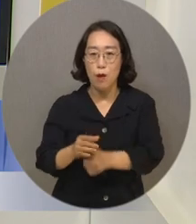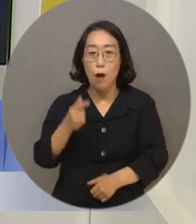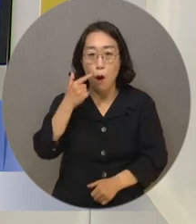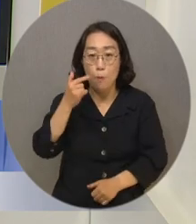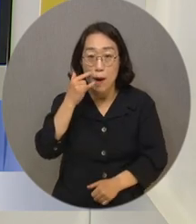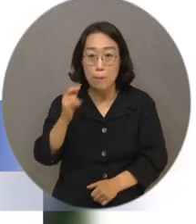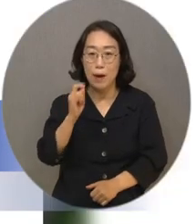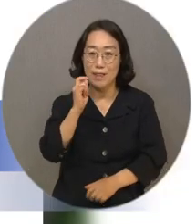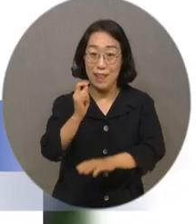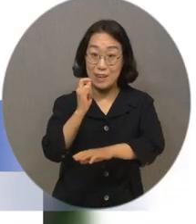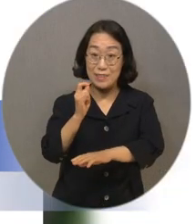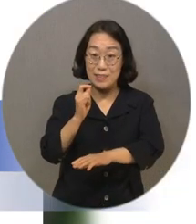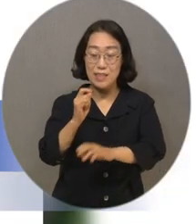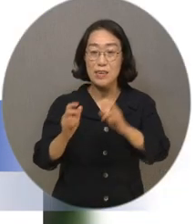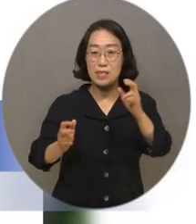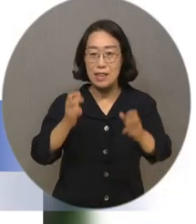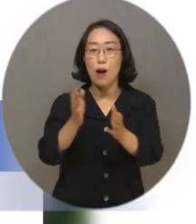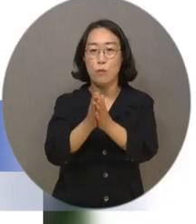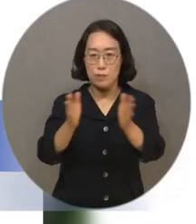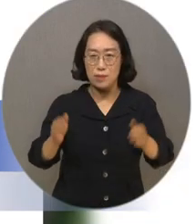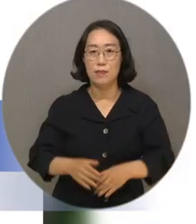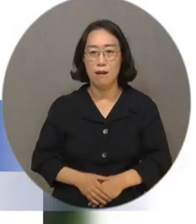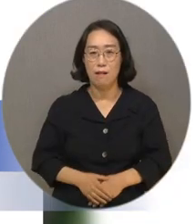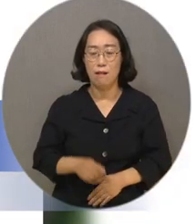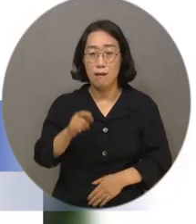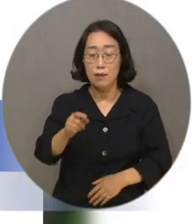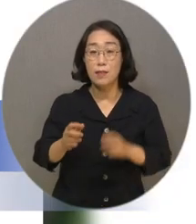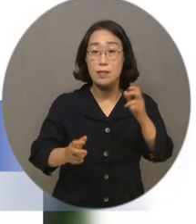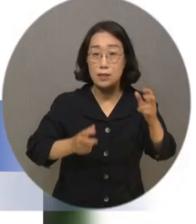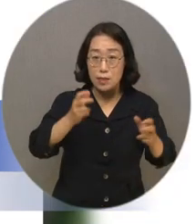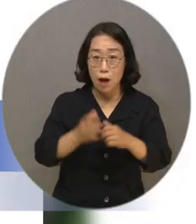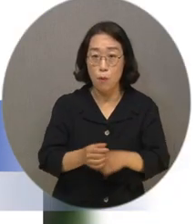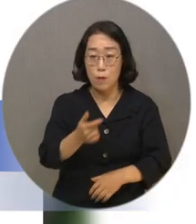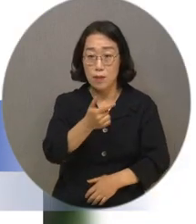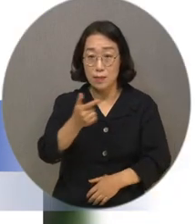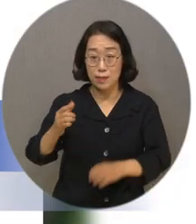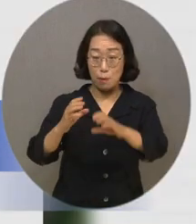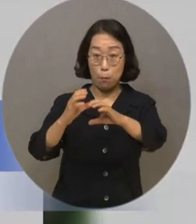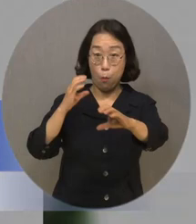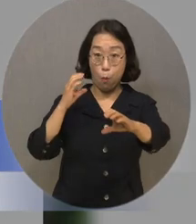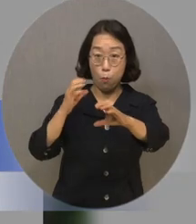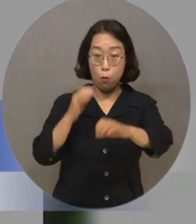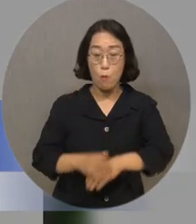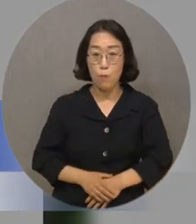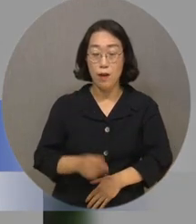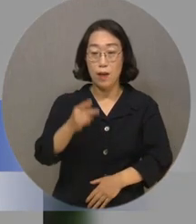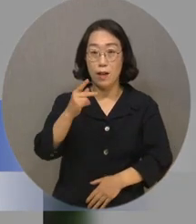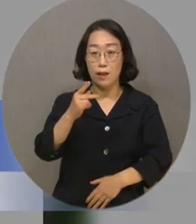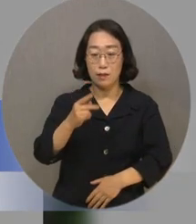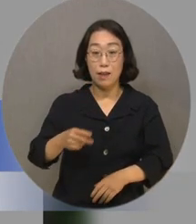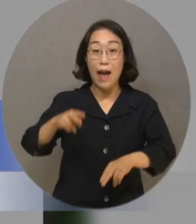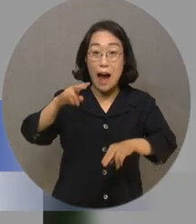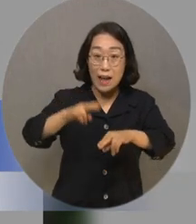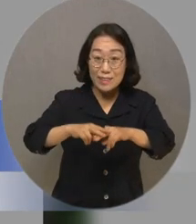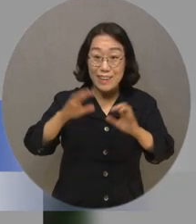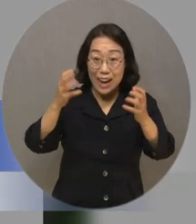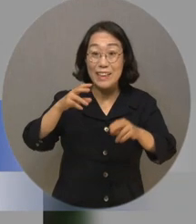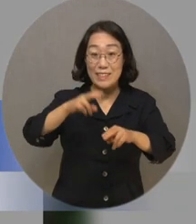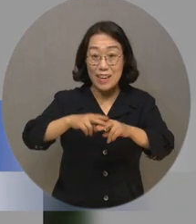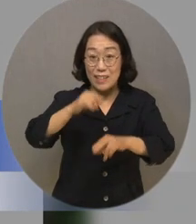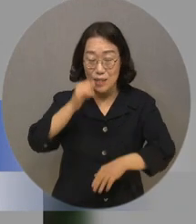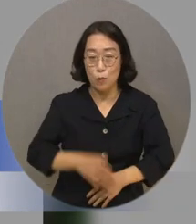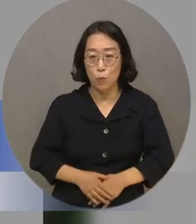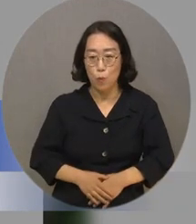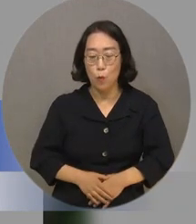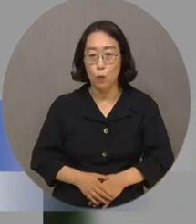사업을 시작했습니다. 서울 엄마 아빠 택시는 대형 승합차에 KC 인증 카시트가 구비되어 있고